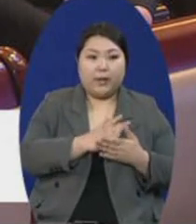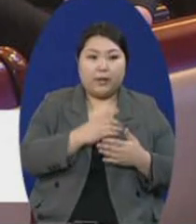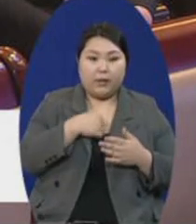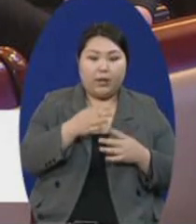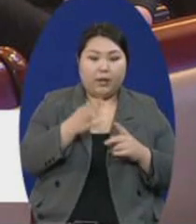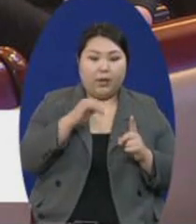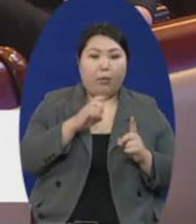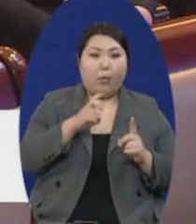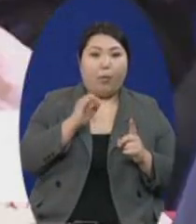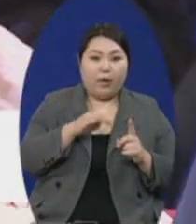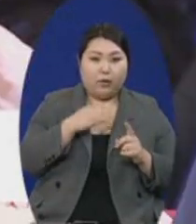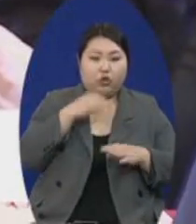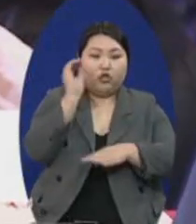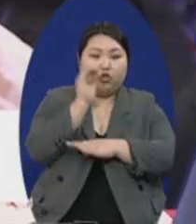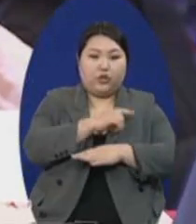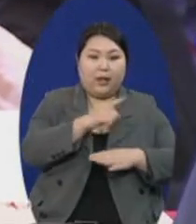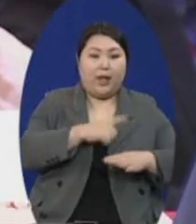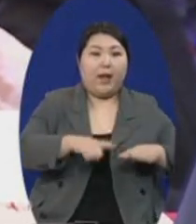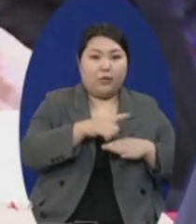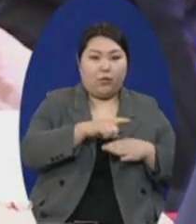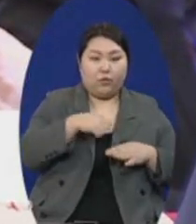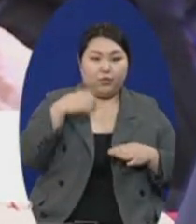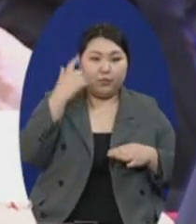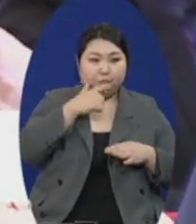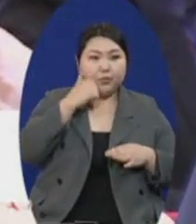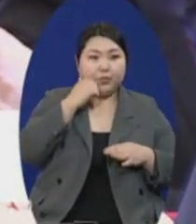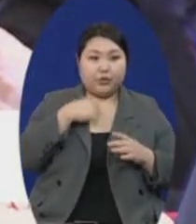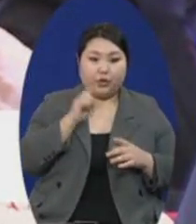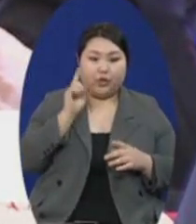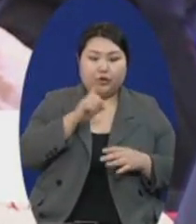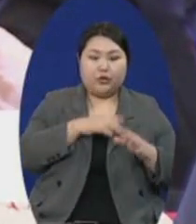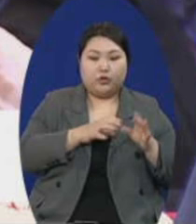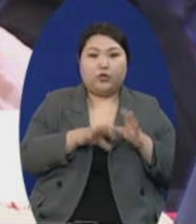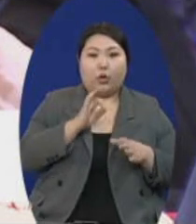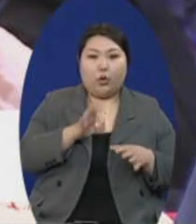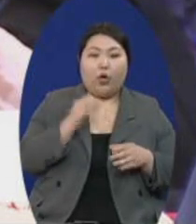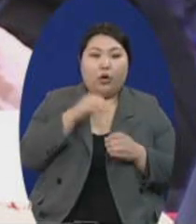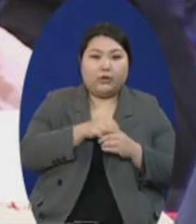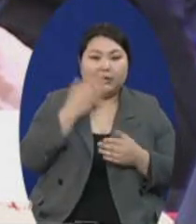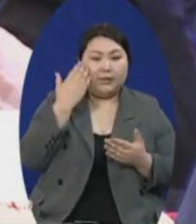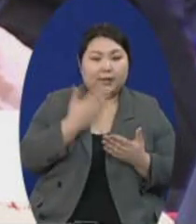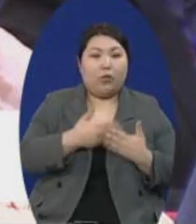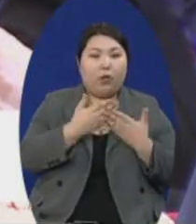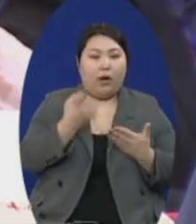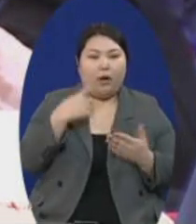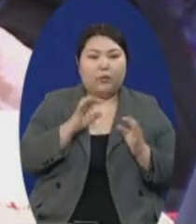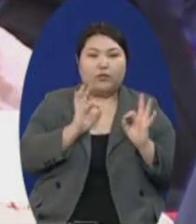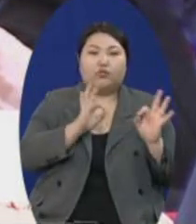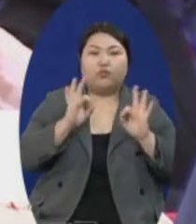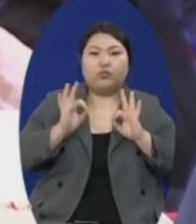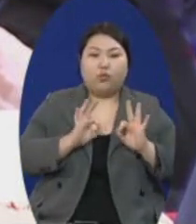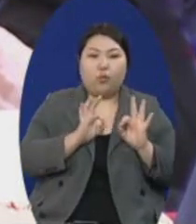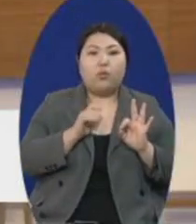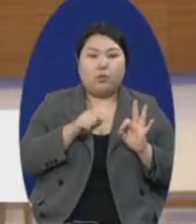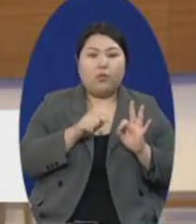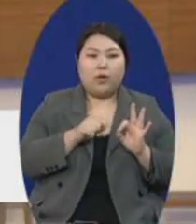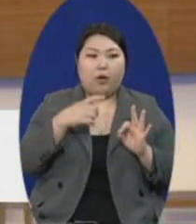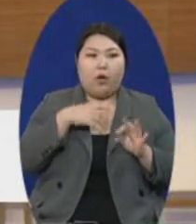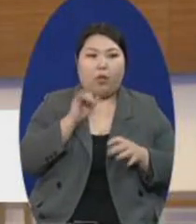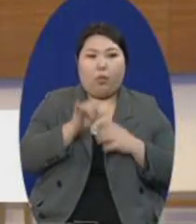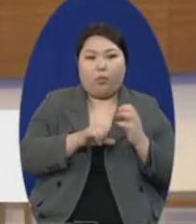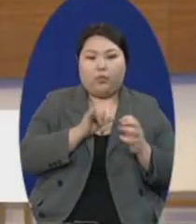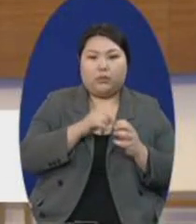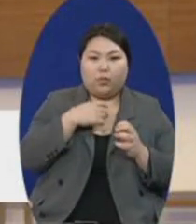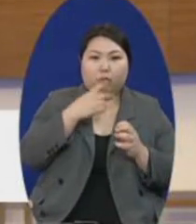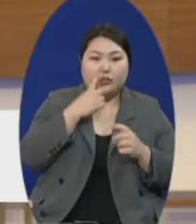дипломат төлөөлөгчийн газардаа одоо бичлэн очиж сонгуульд оролцож саналаа өгөх нь хамгийн одоо амжилттай зөв зөвлөлбөр гэж оруулсад